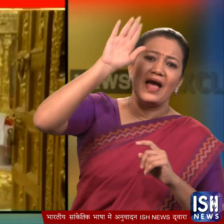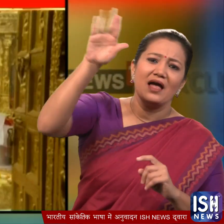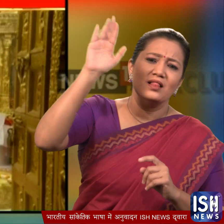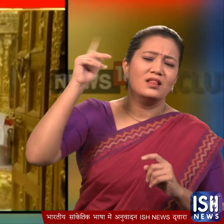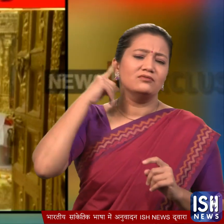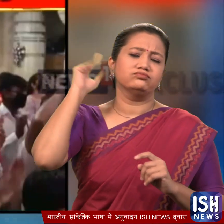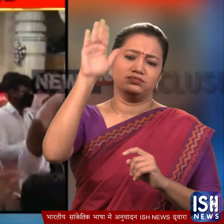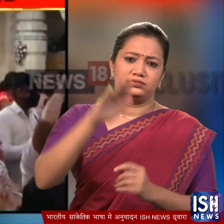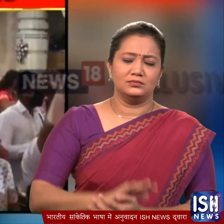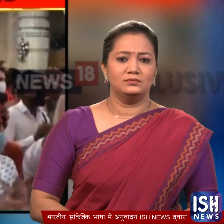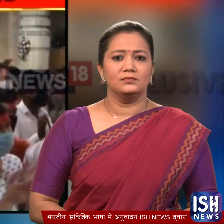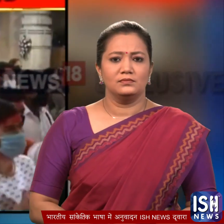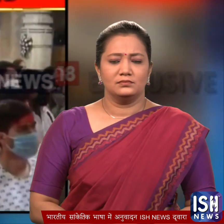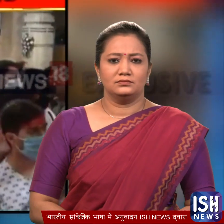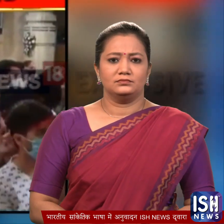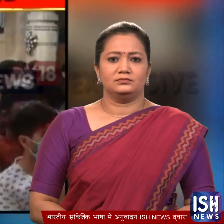उठा।